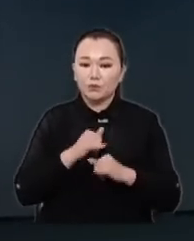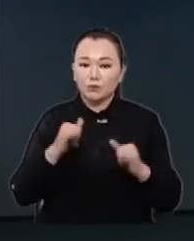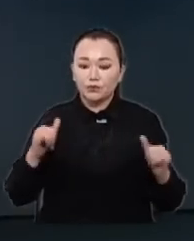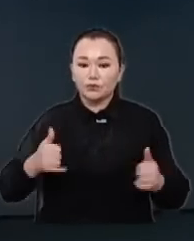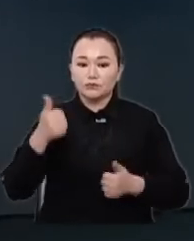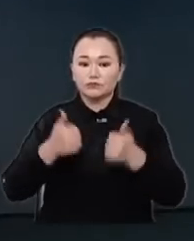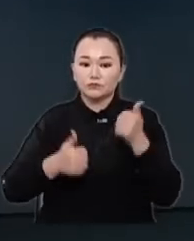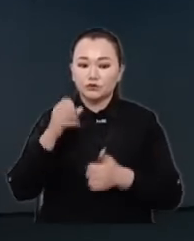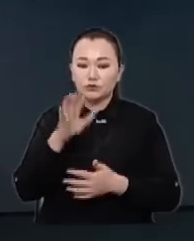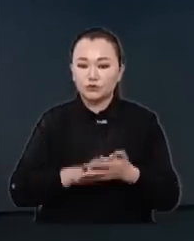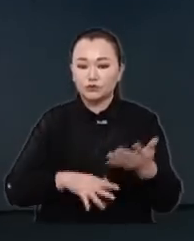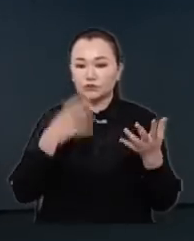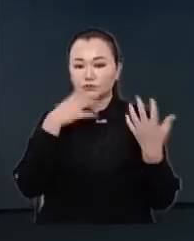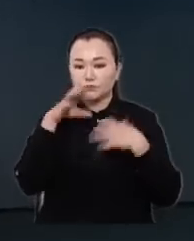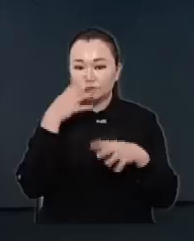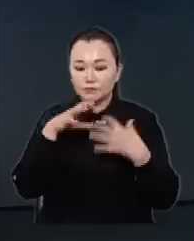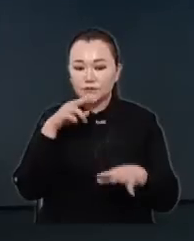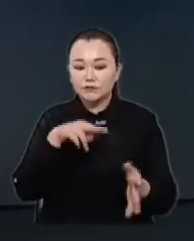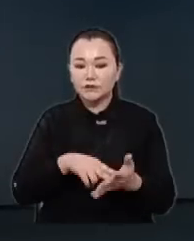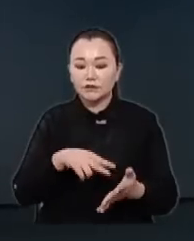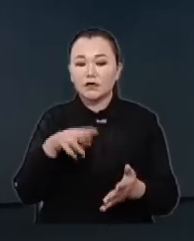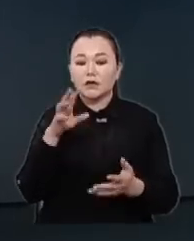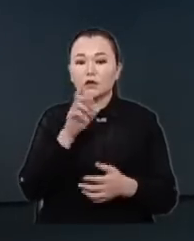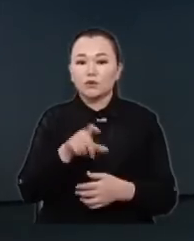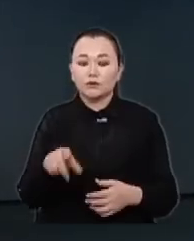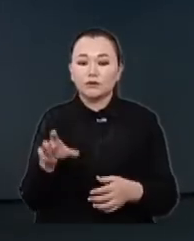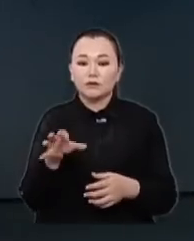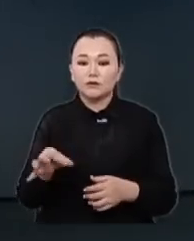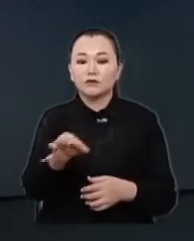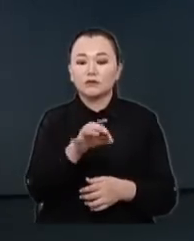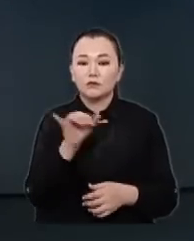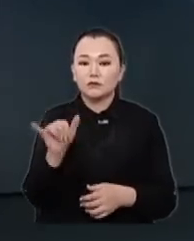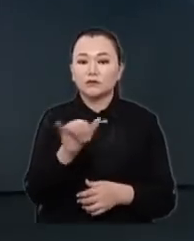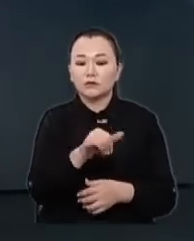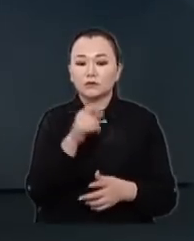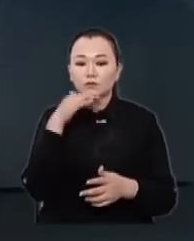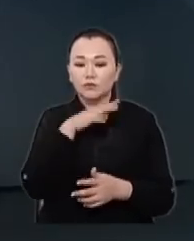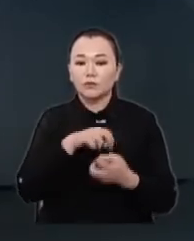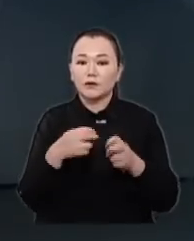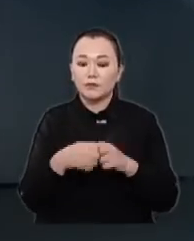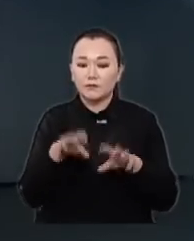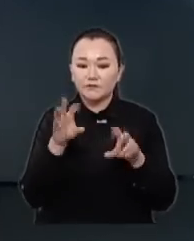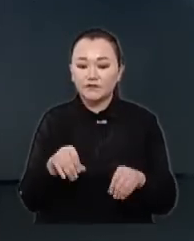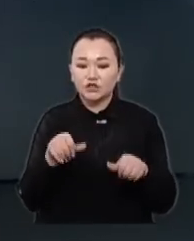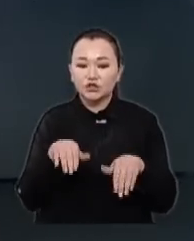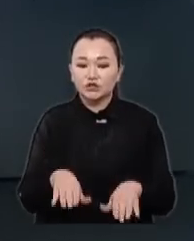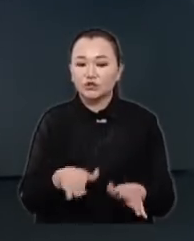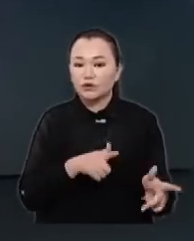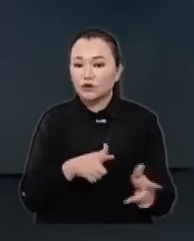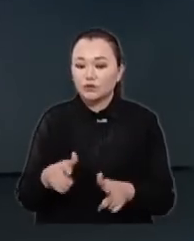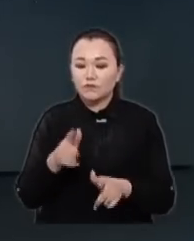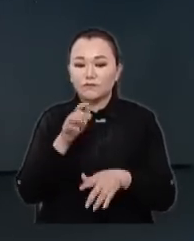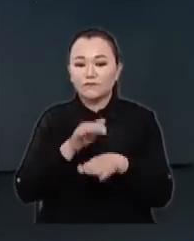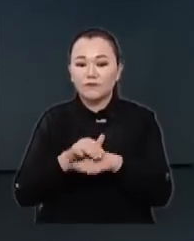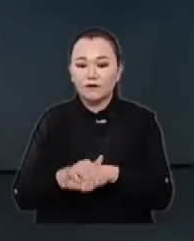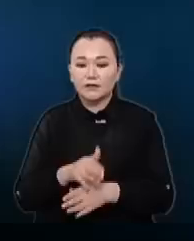дода одан әрі қыза түскен. Кандидаттар өңір-өңірді аралап қана қоймай, көпті толғантқан мәселелерді шешуге дайын екен дәлелдеп